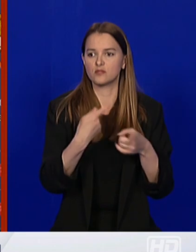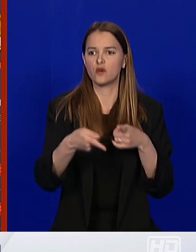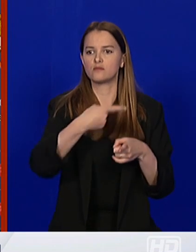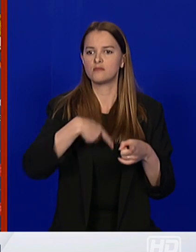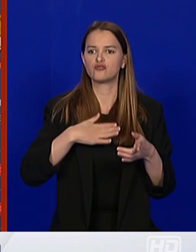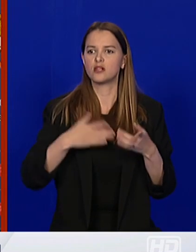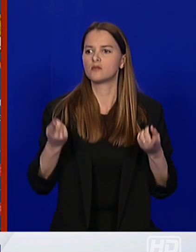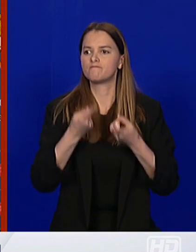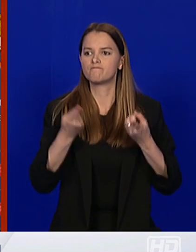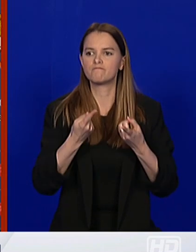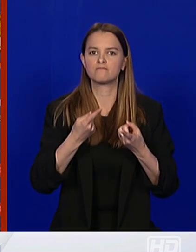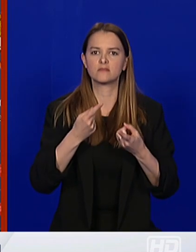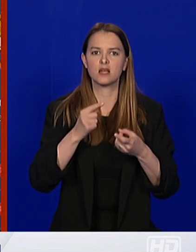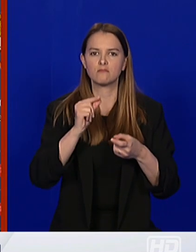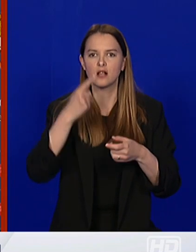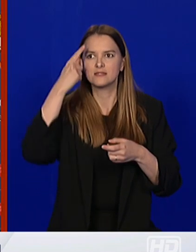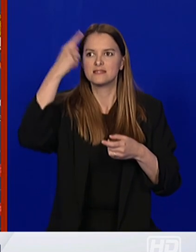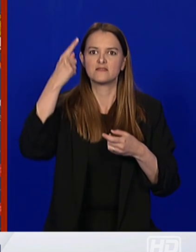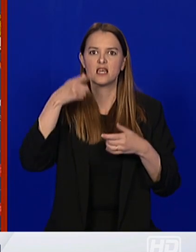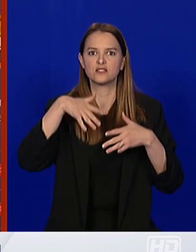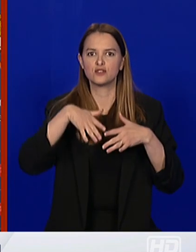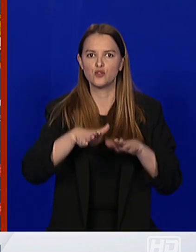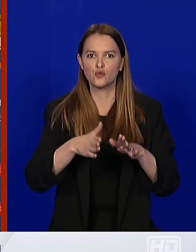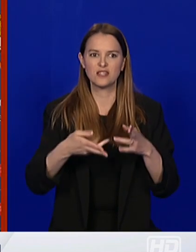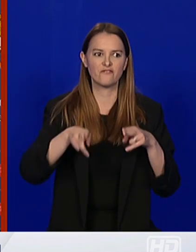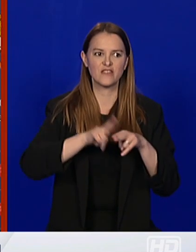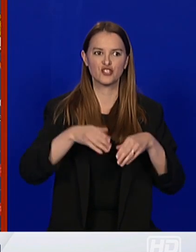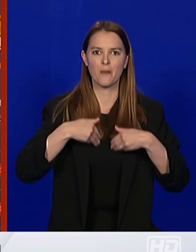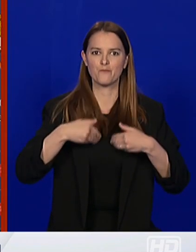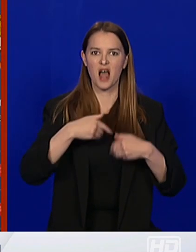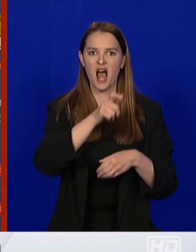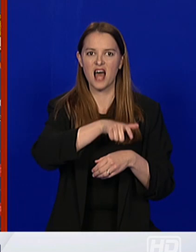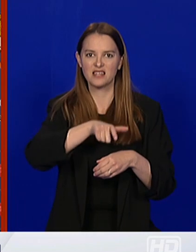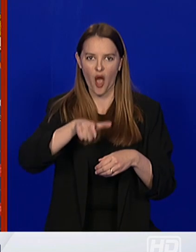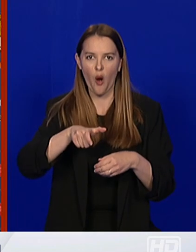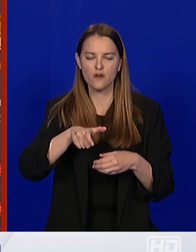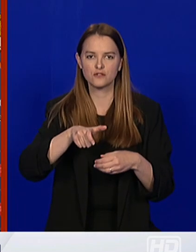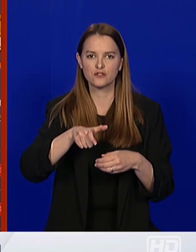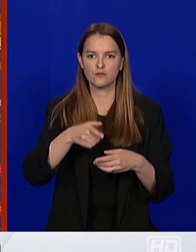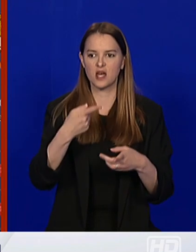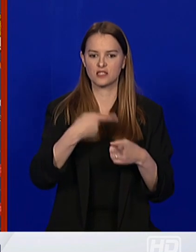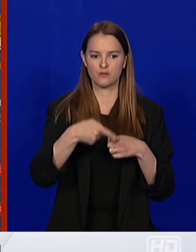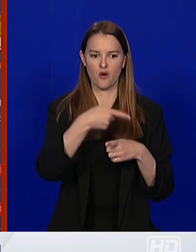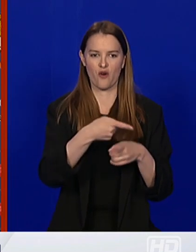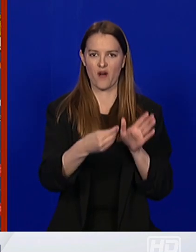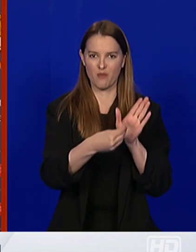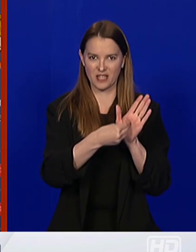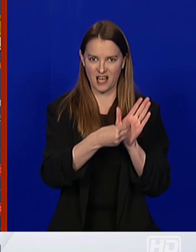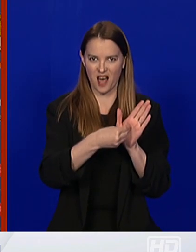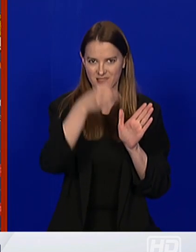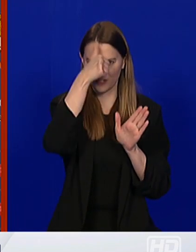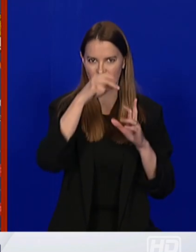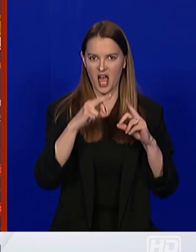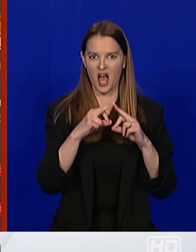populacije, otvarajući ovaj digitalni novi komunikacijski kanal prema mladima, jer Andrija će živjeti i raditi